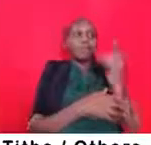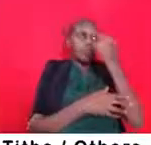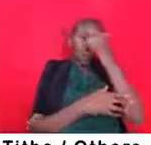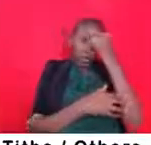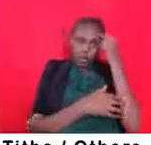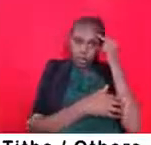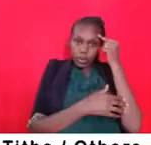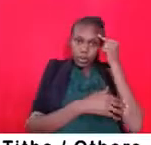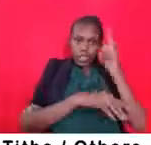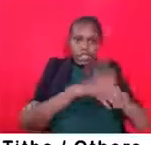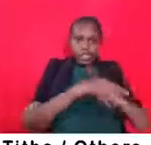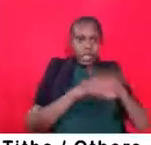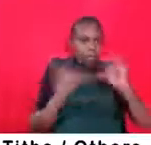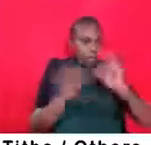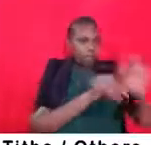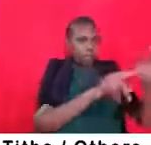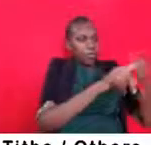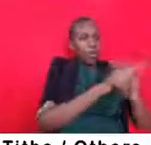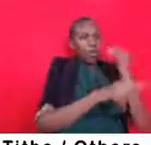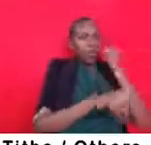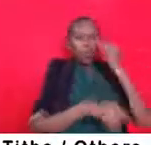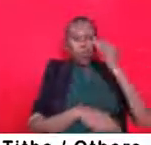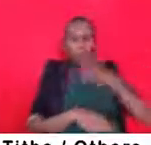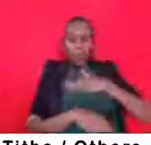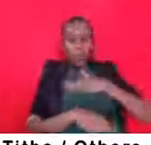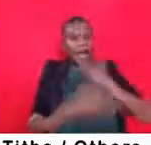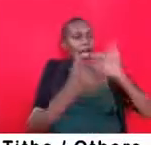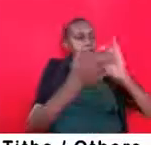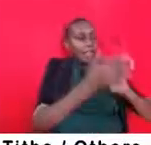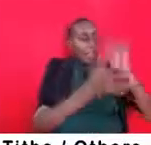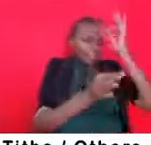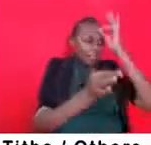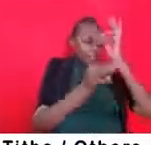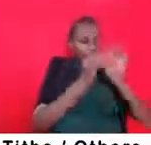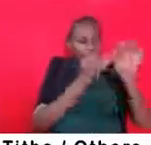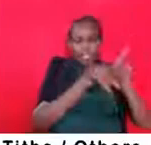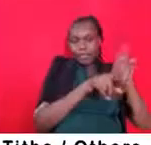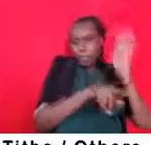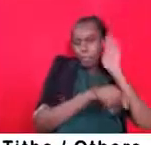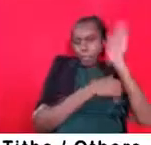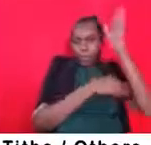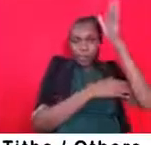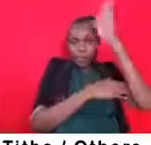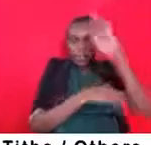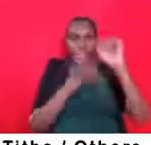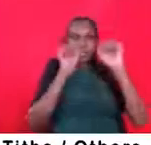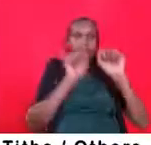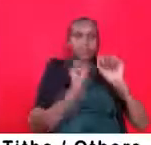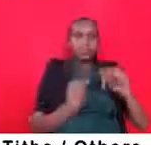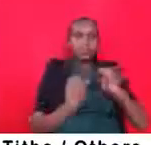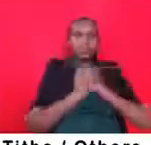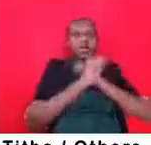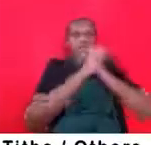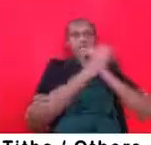sababu watakapotoka nyumbani, hiyo imani na kumtii Mungu ndio itaweza